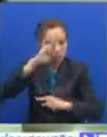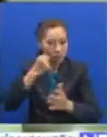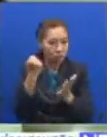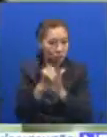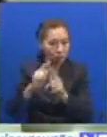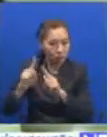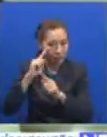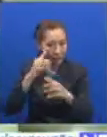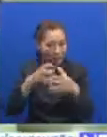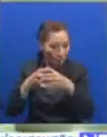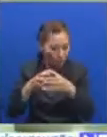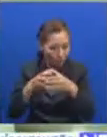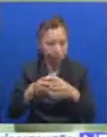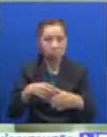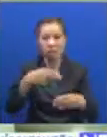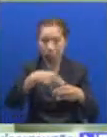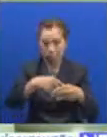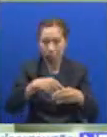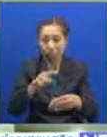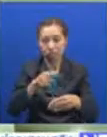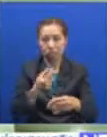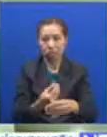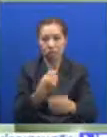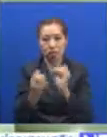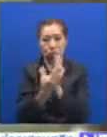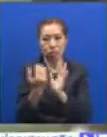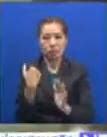กลุ่มพลังงานและปิโตรเคมีค่ะ